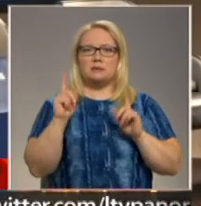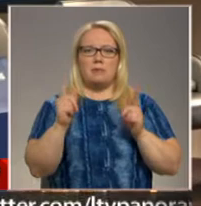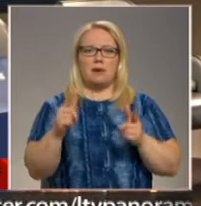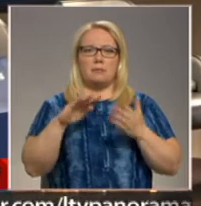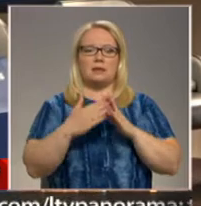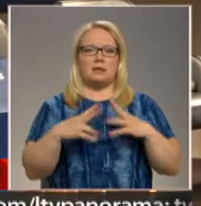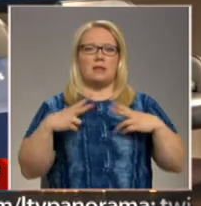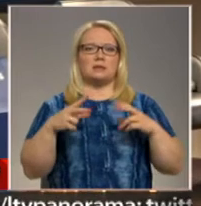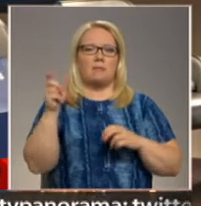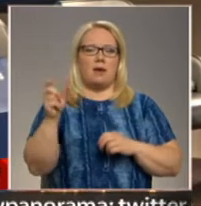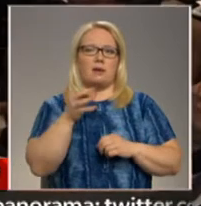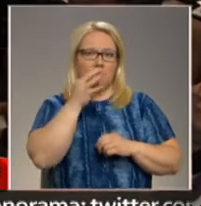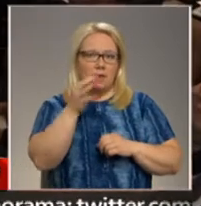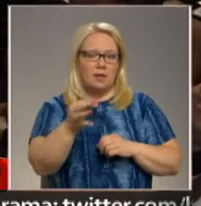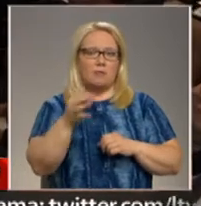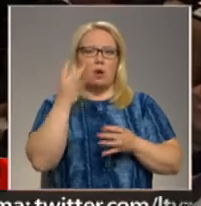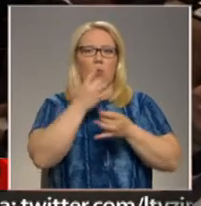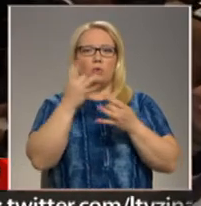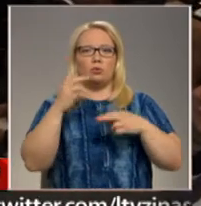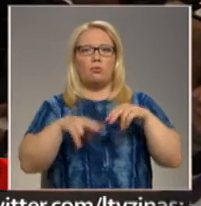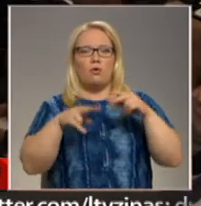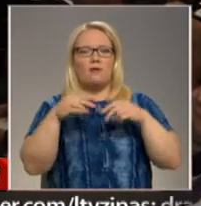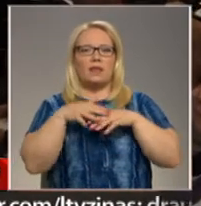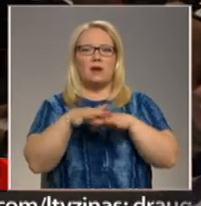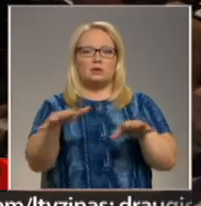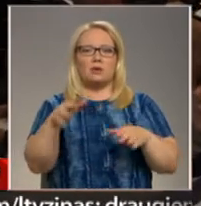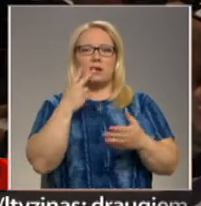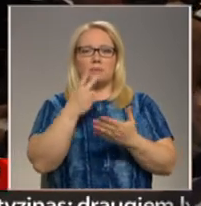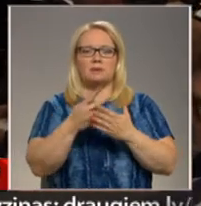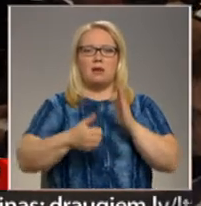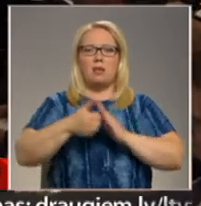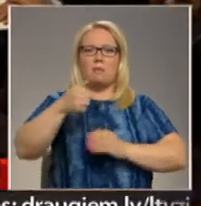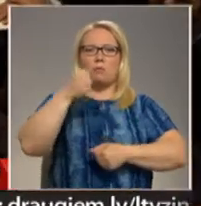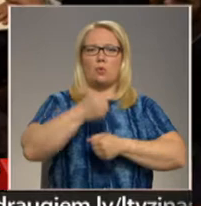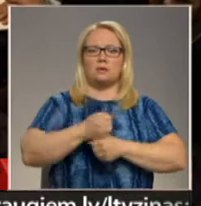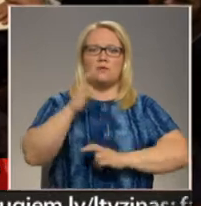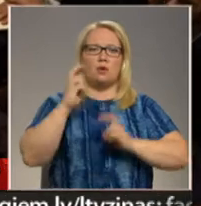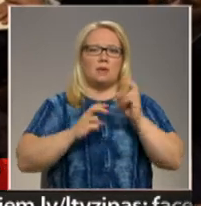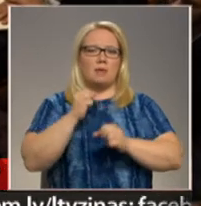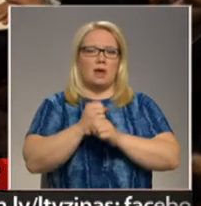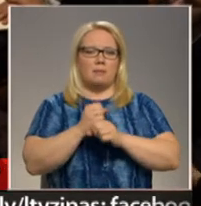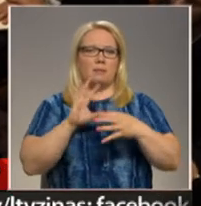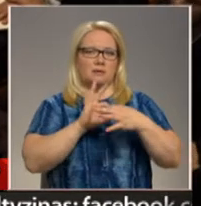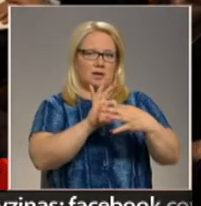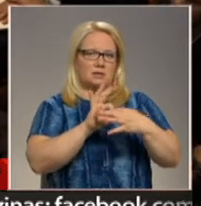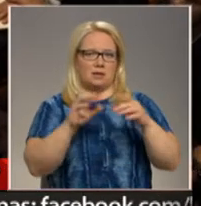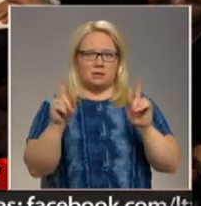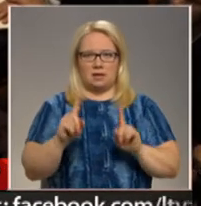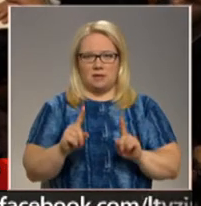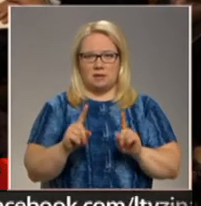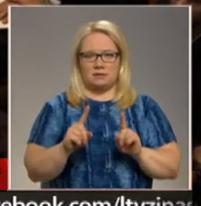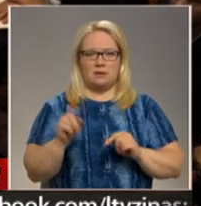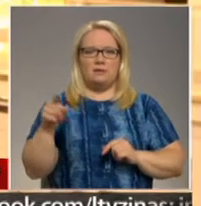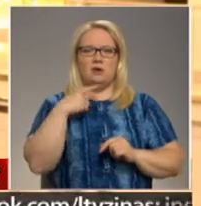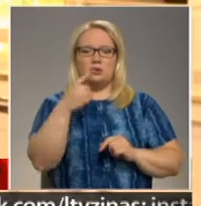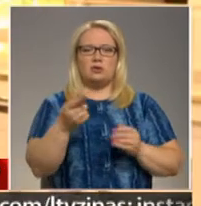pilsētas mēra teiktajam norādot, kultūras būvs un arī infrastruktūra, kas paredzētu labākam osts vai rūpniecības darbam, ir savstarpēji saistītas lietas.